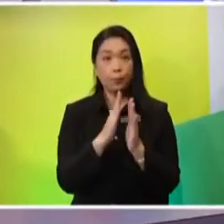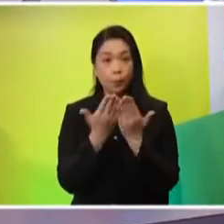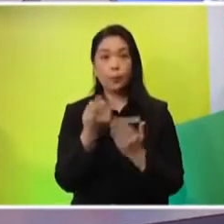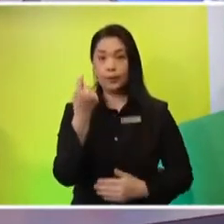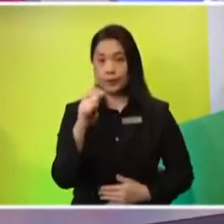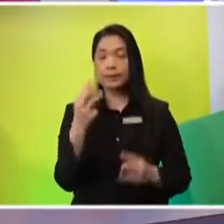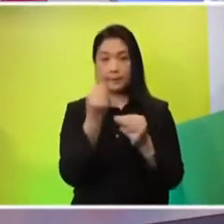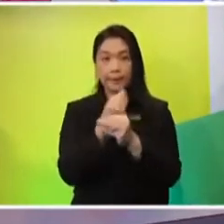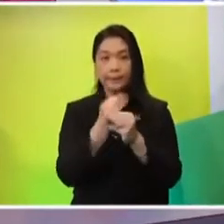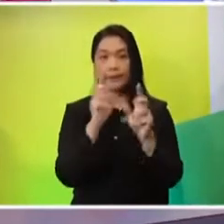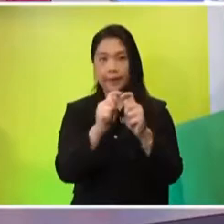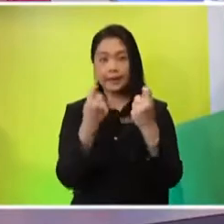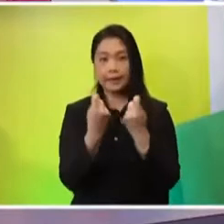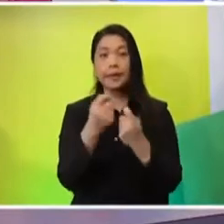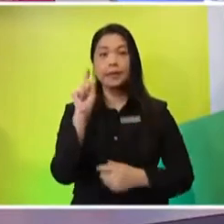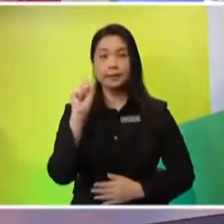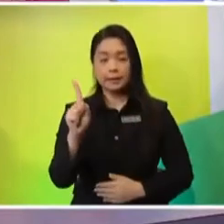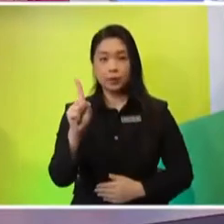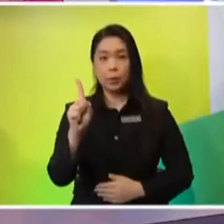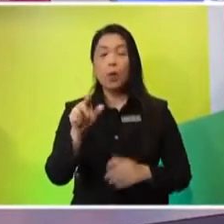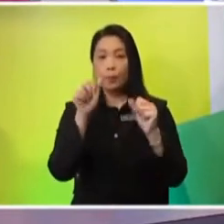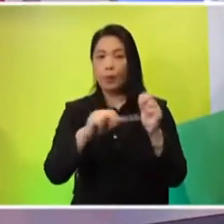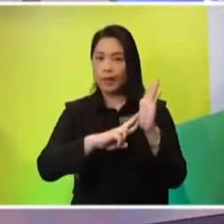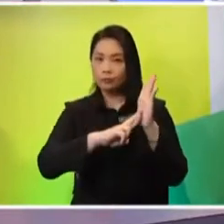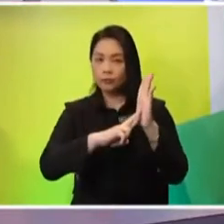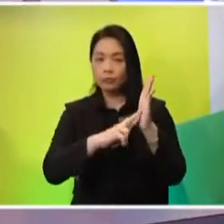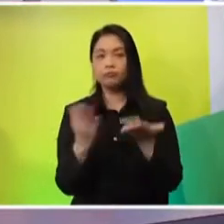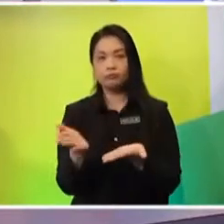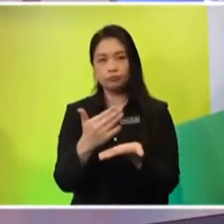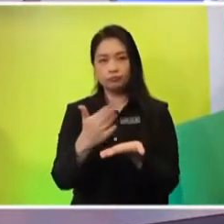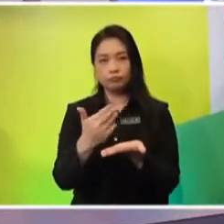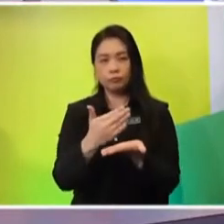matematik tingkatan 1 bekas, bolehlah merujuk pada muka surat